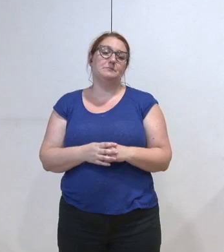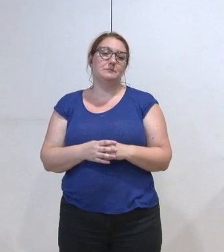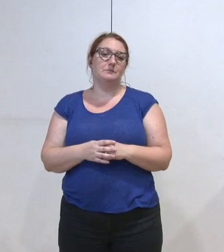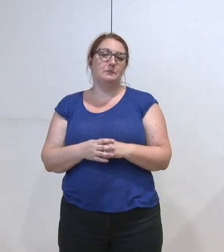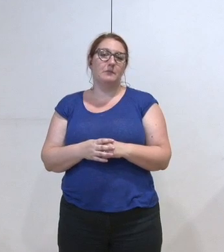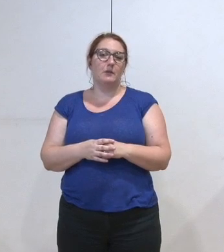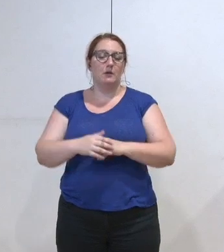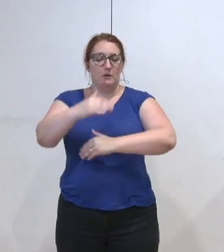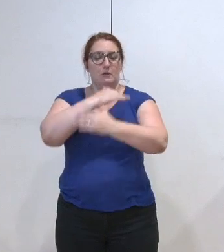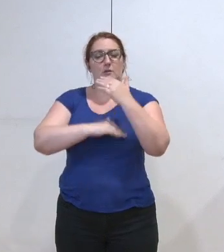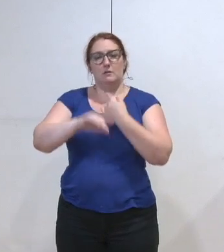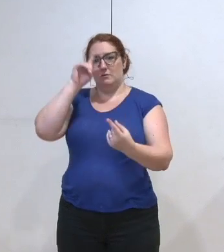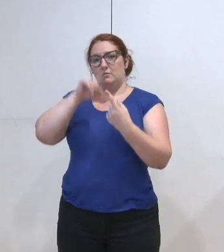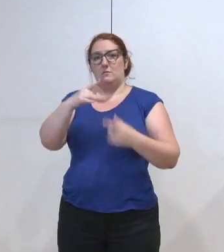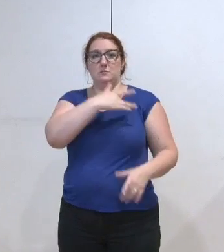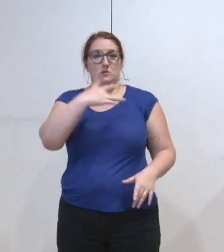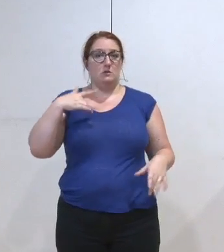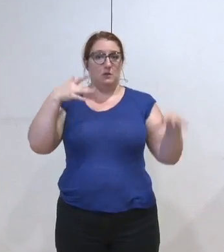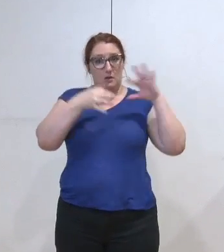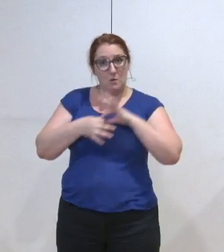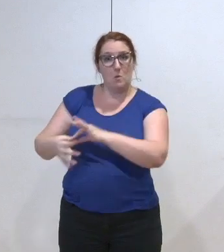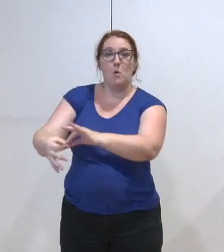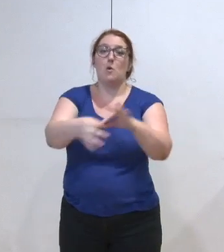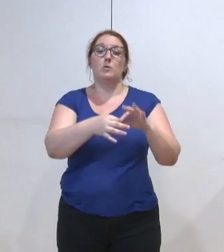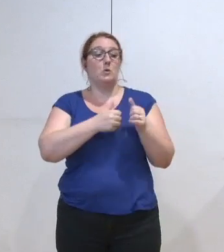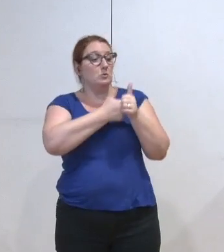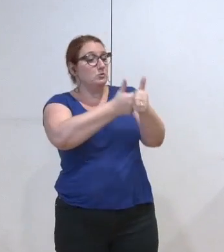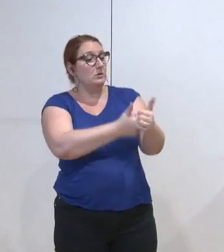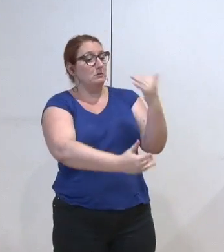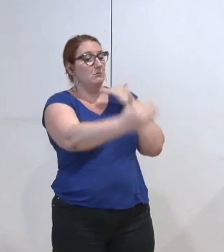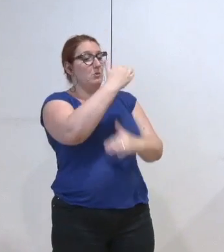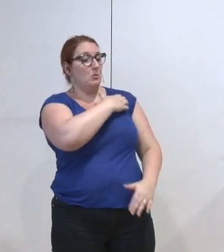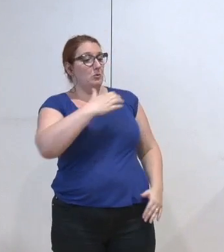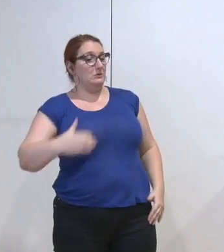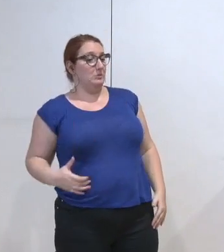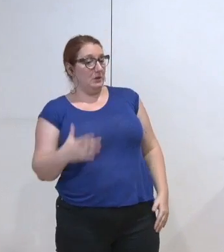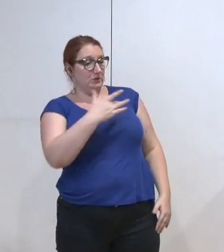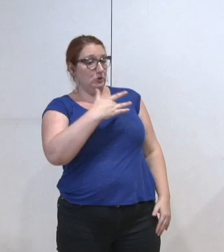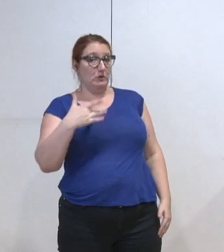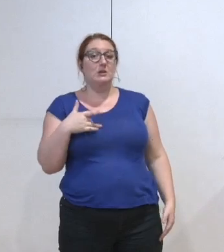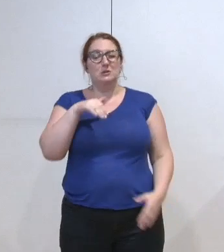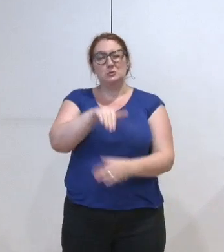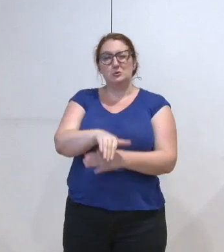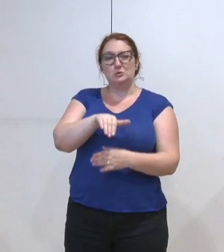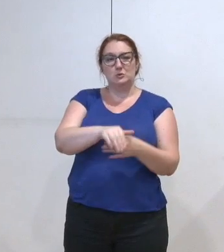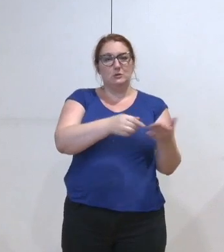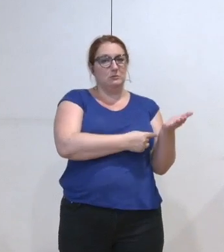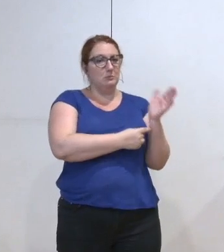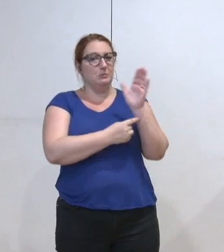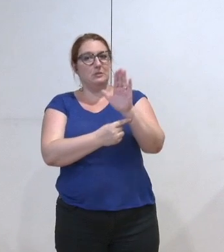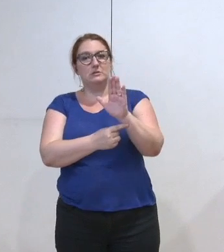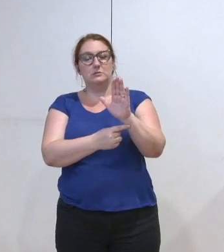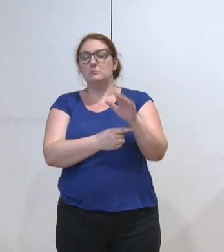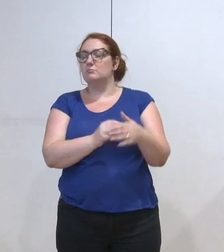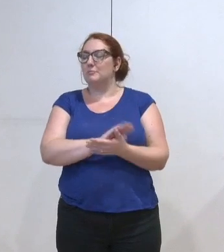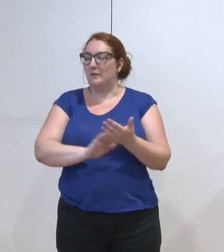coordonné dans le cadre du plan municipal de santé qui sera présenté à ce conseil d'ici la fin de